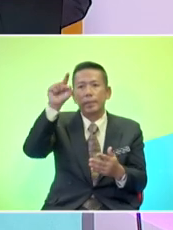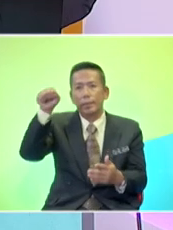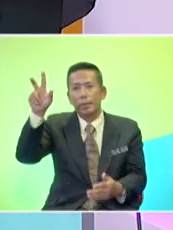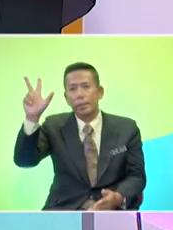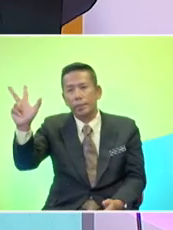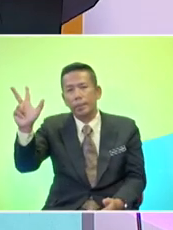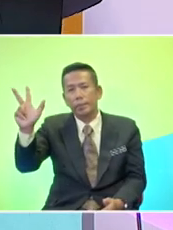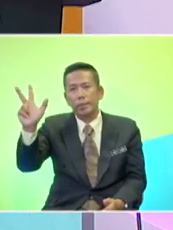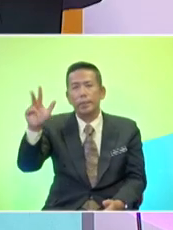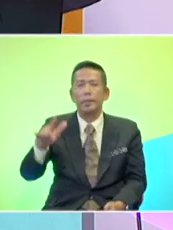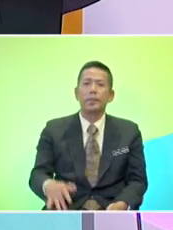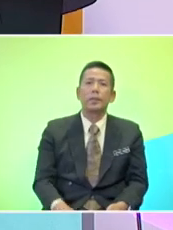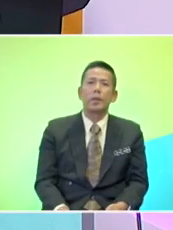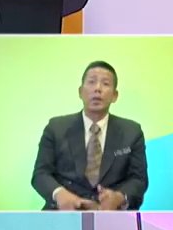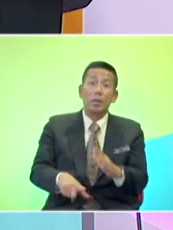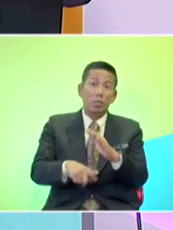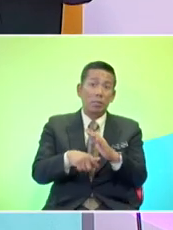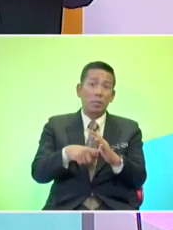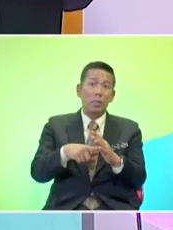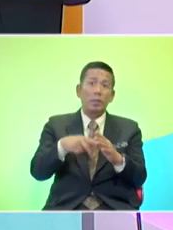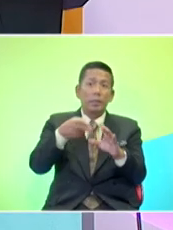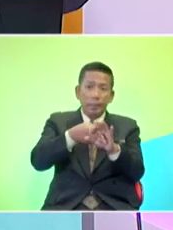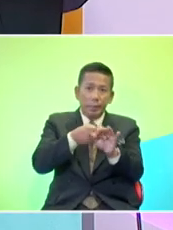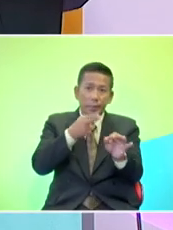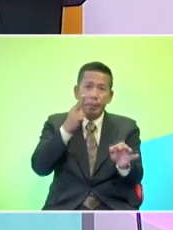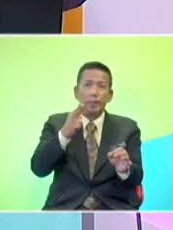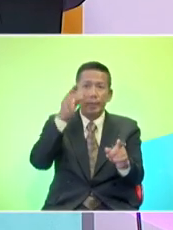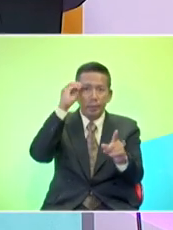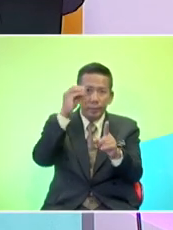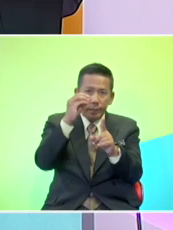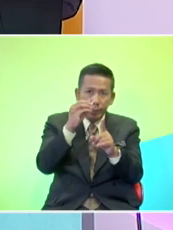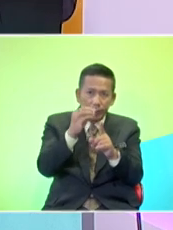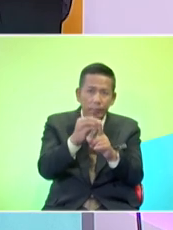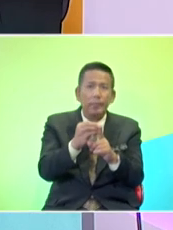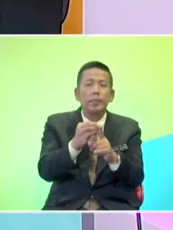ekspresi ekspresi ini lebih kepada penghasilan objek sebenarnya